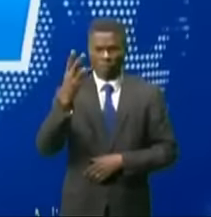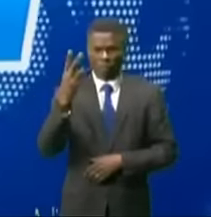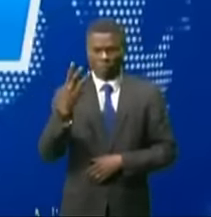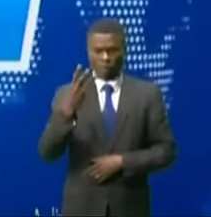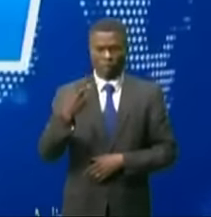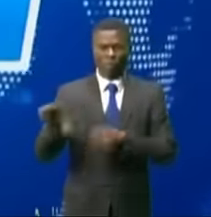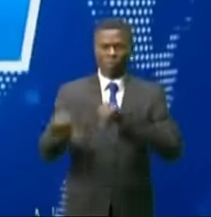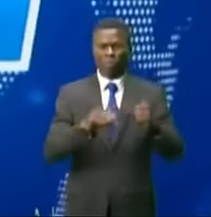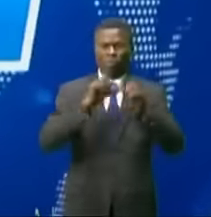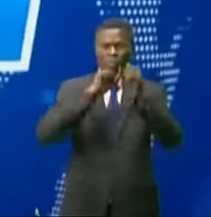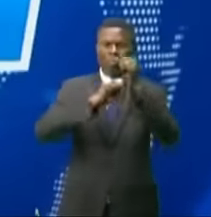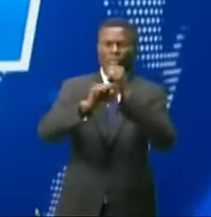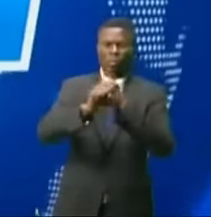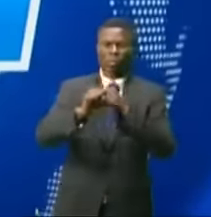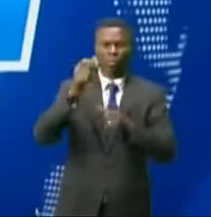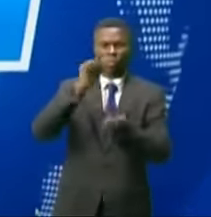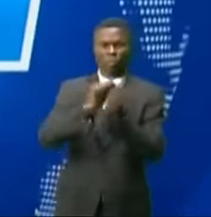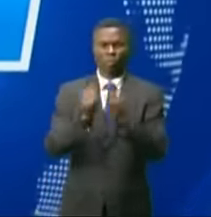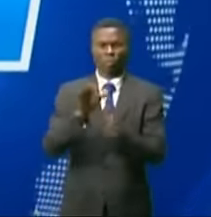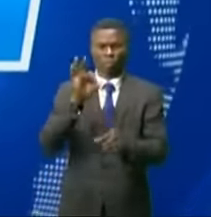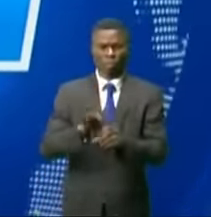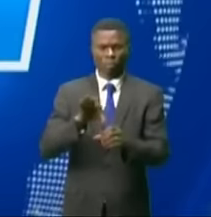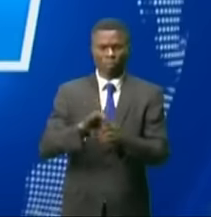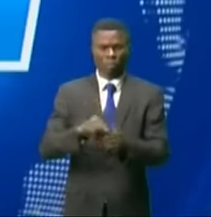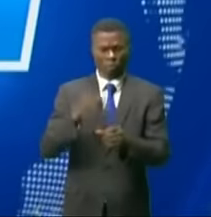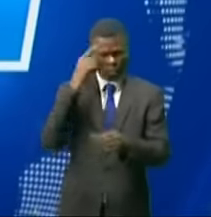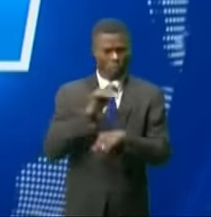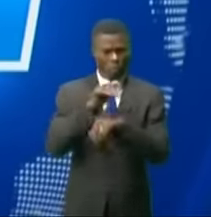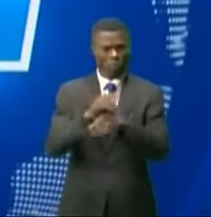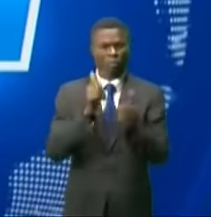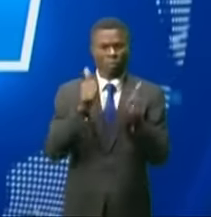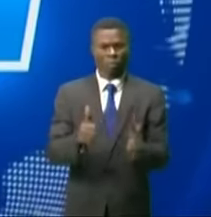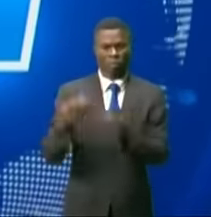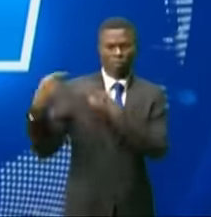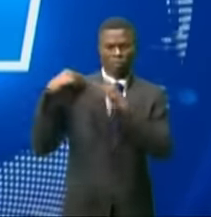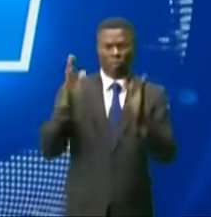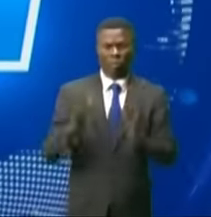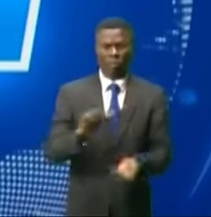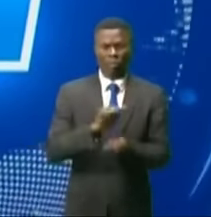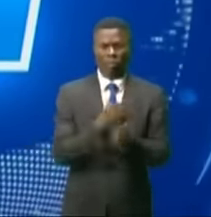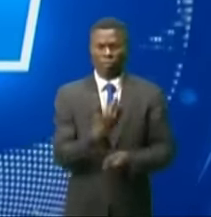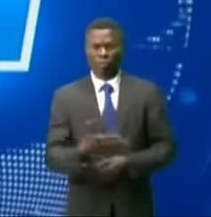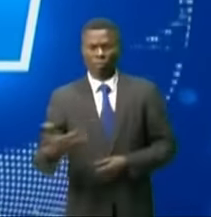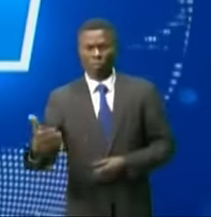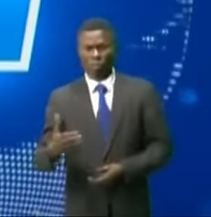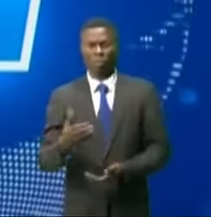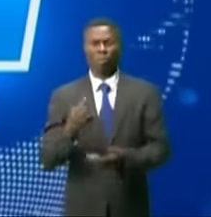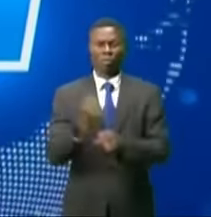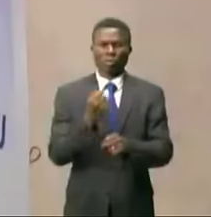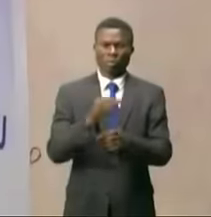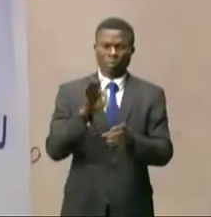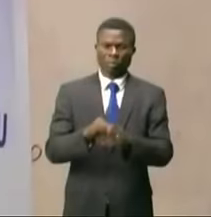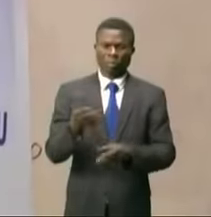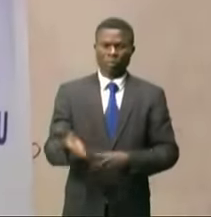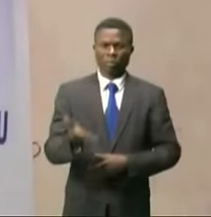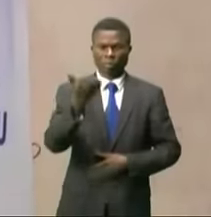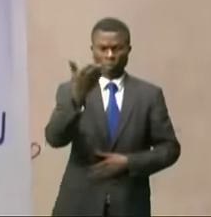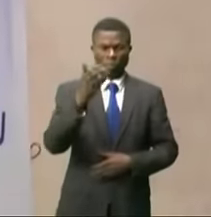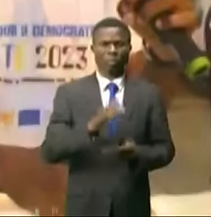de sensibilisation électorale pour une bonne participation responsable sur les outils d'aide au vote. Regardez.